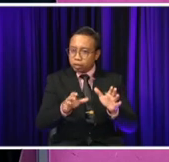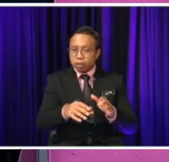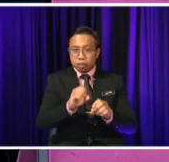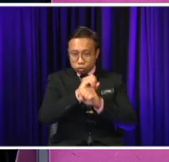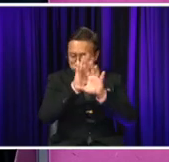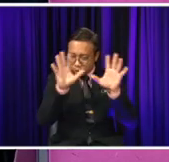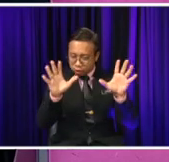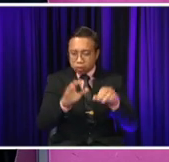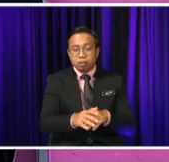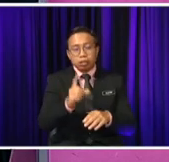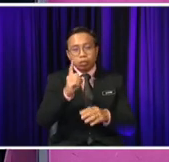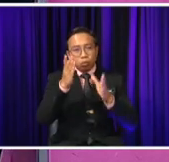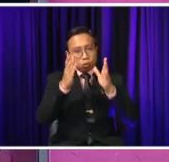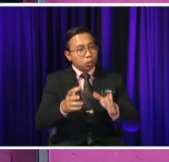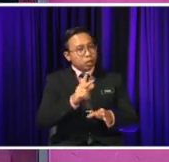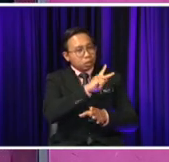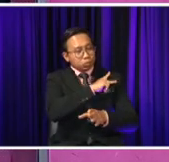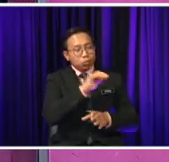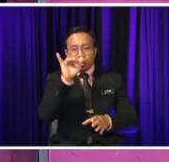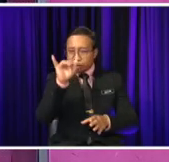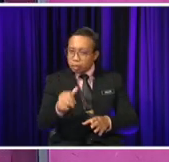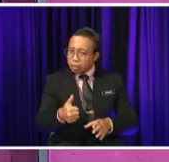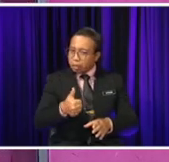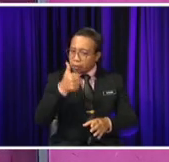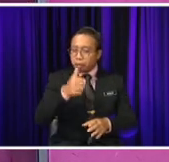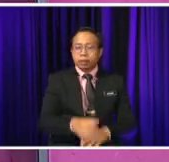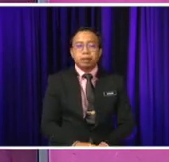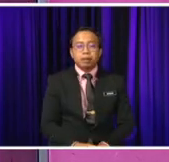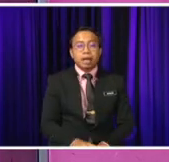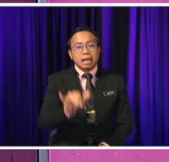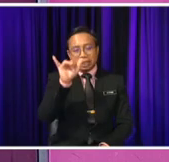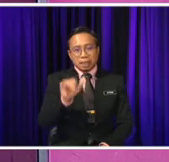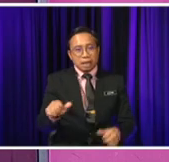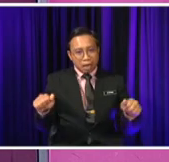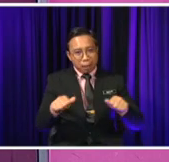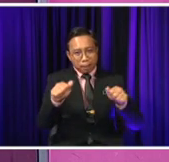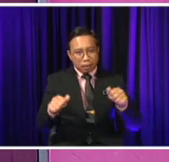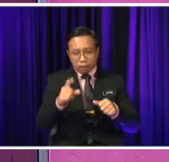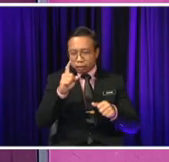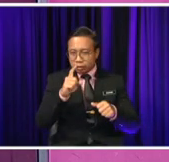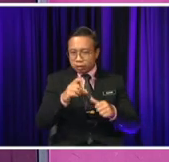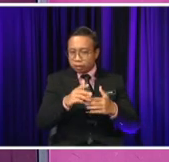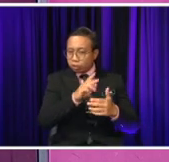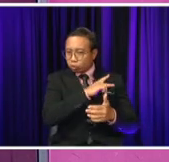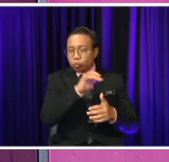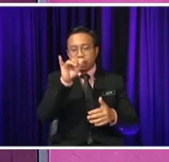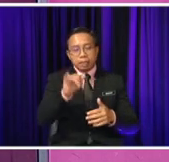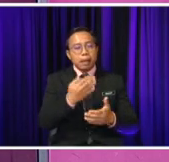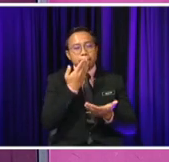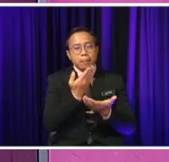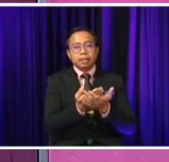seorang ketua yang hebat seorang ketua yang mengamalkan ciri-ciri seorang pemimpin dan takdir yang baik